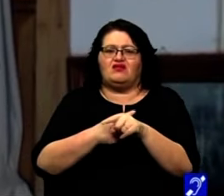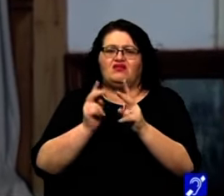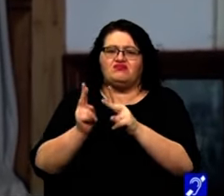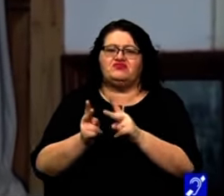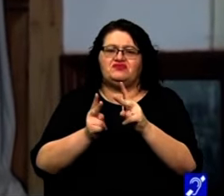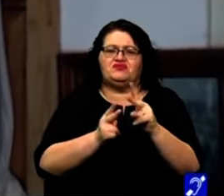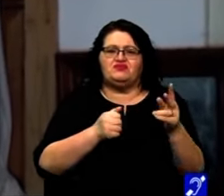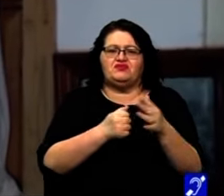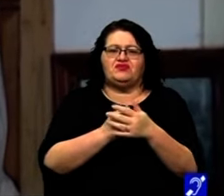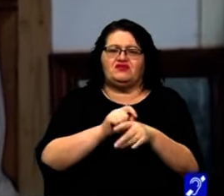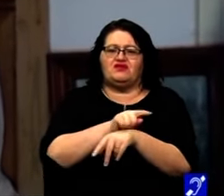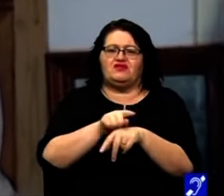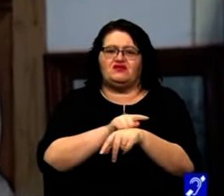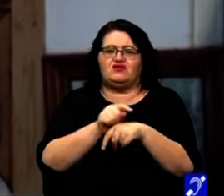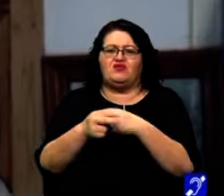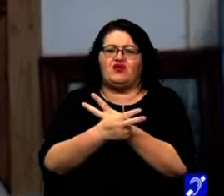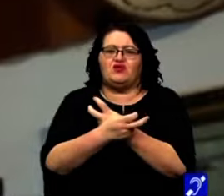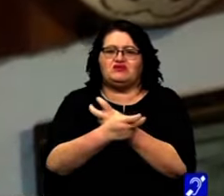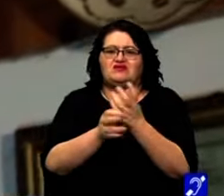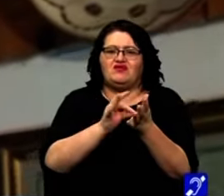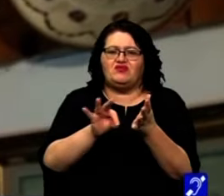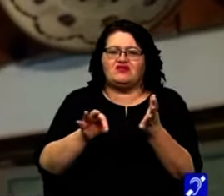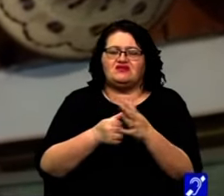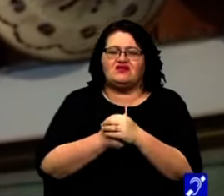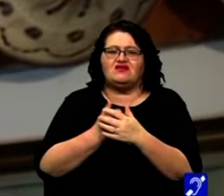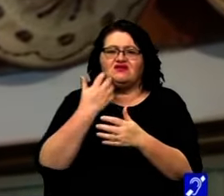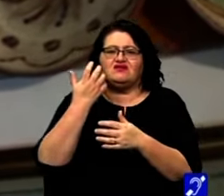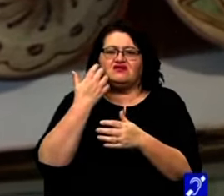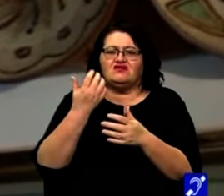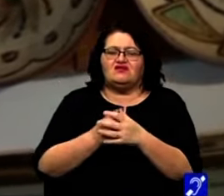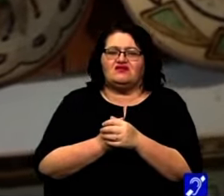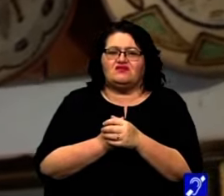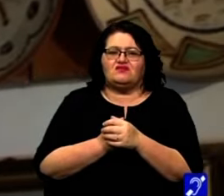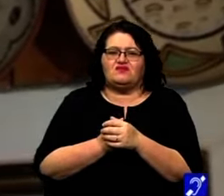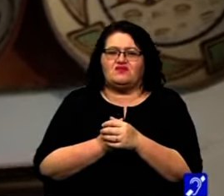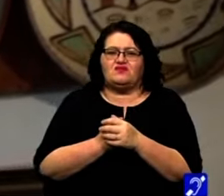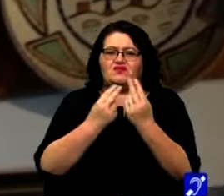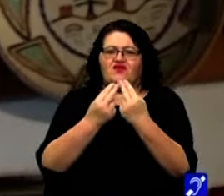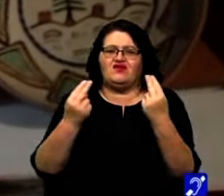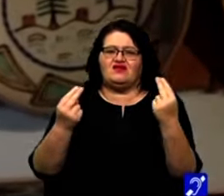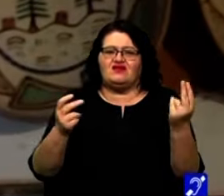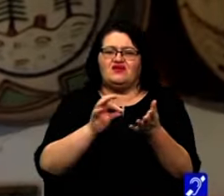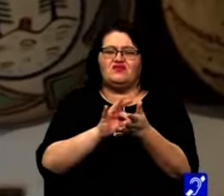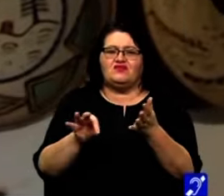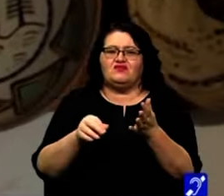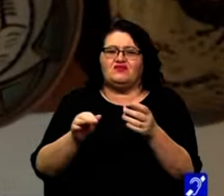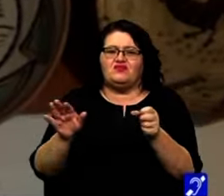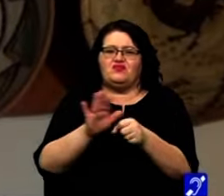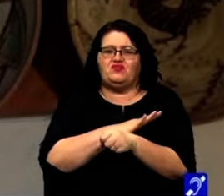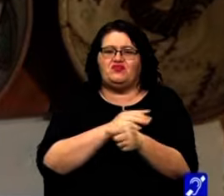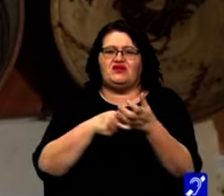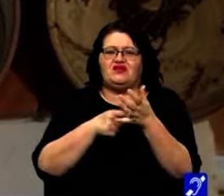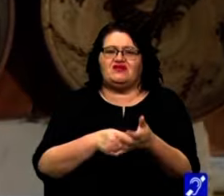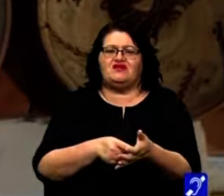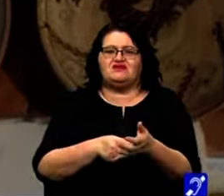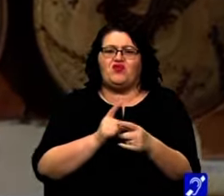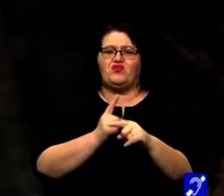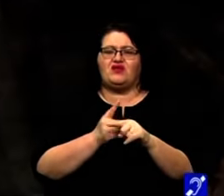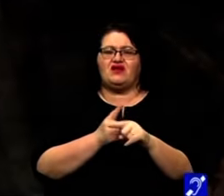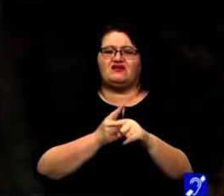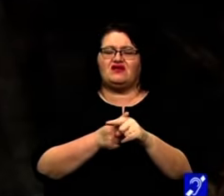cronologic până în epoca austriacă, când vitrinele gem de asemenea